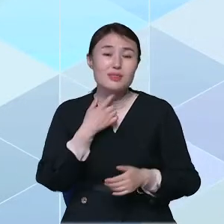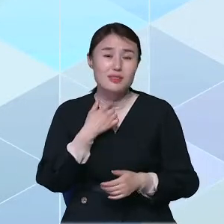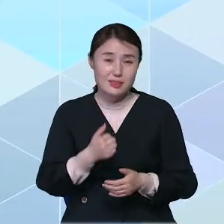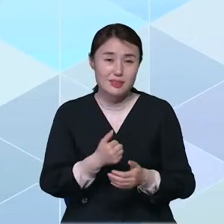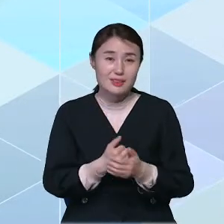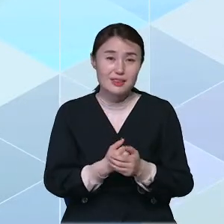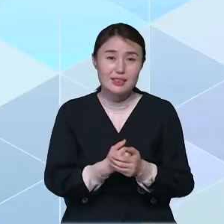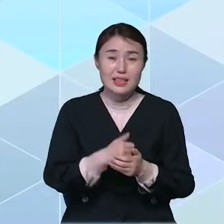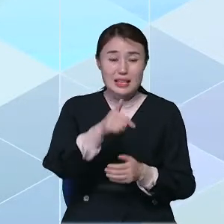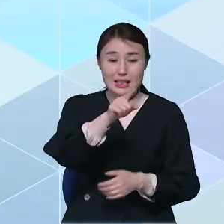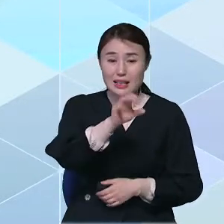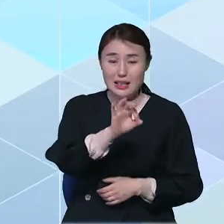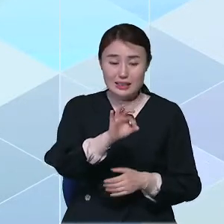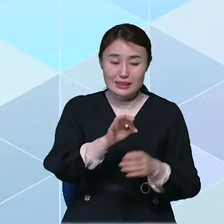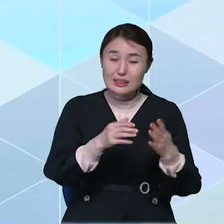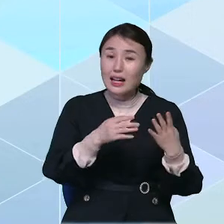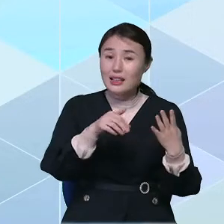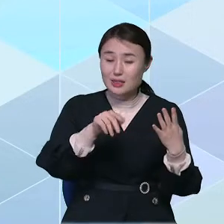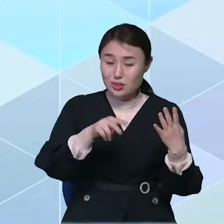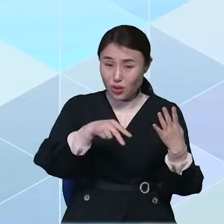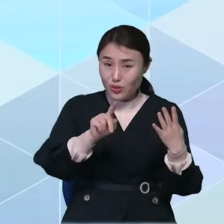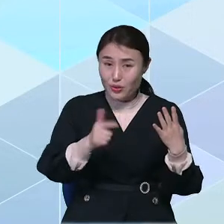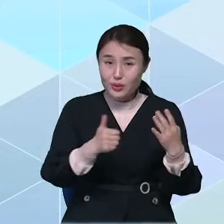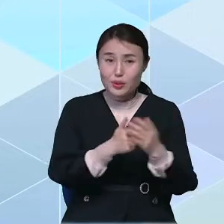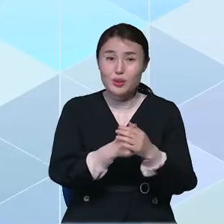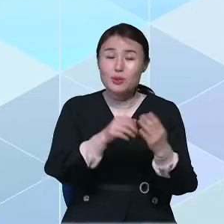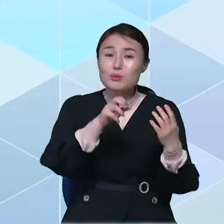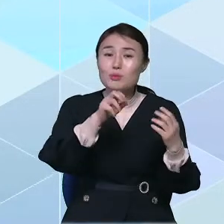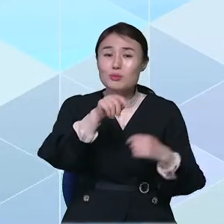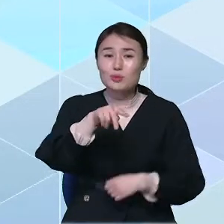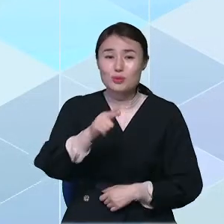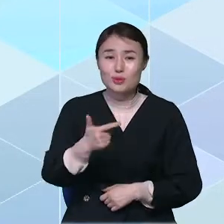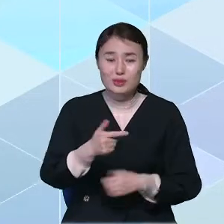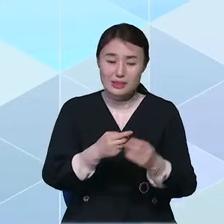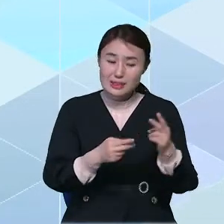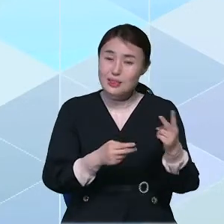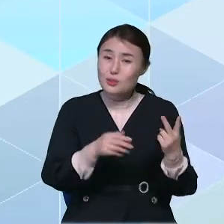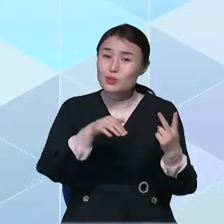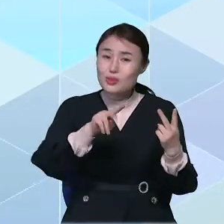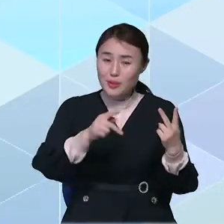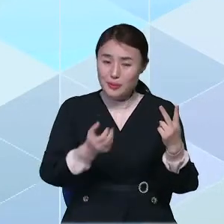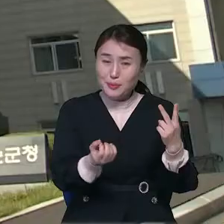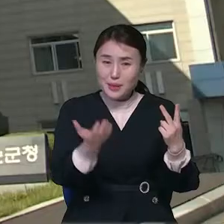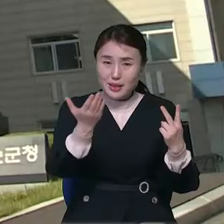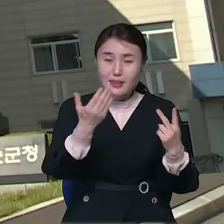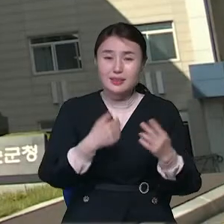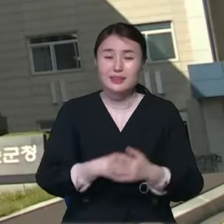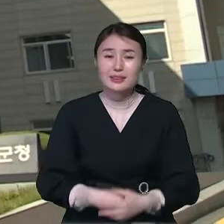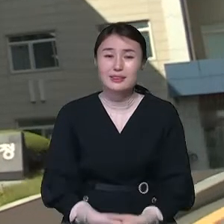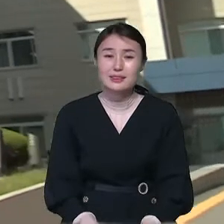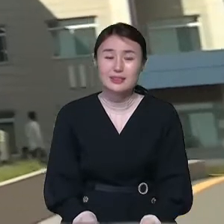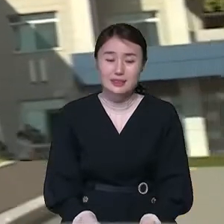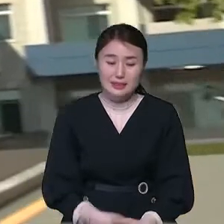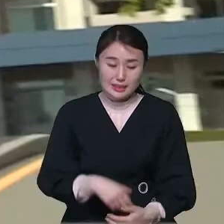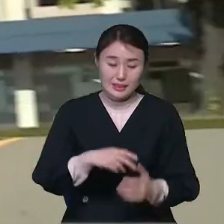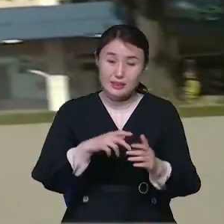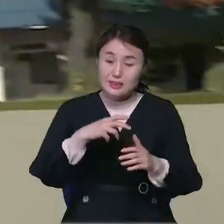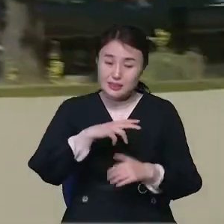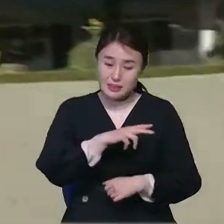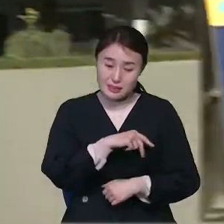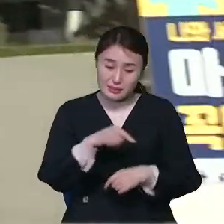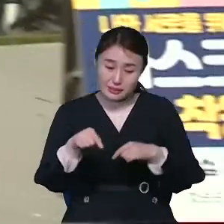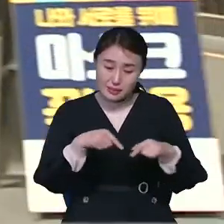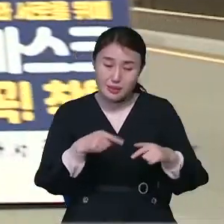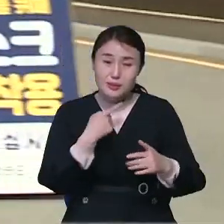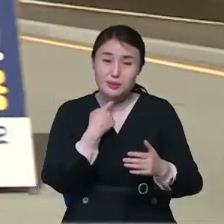후보는 화 손 에서만 사선을 윤영미 인문 행주 후보는 화순에서 많이 선을 했습니다 의전 경험이 풍부한 후보들의